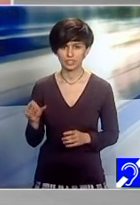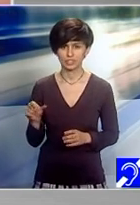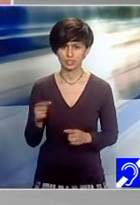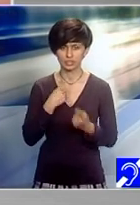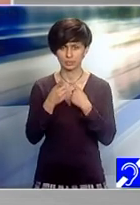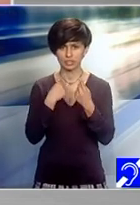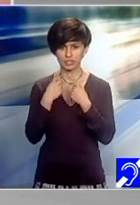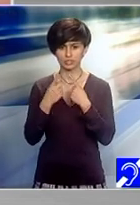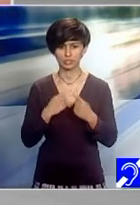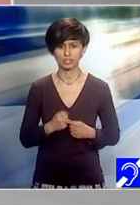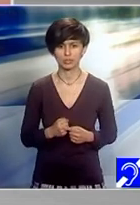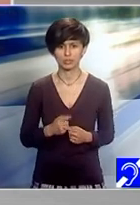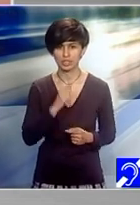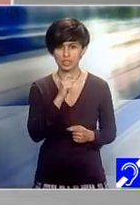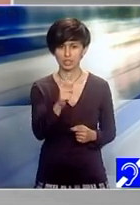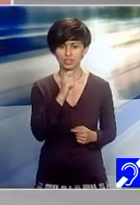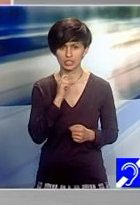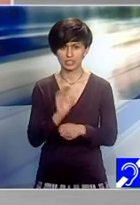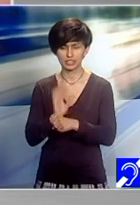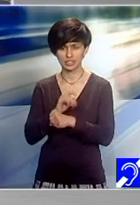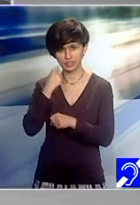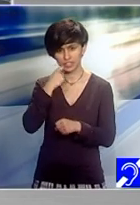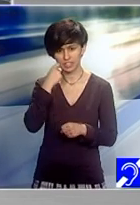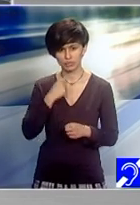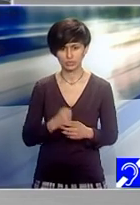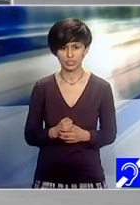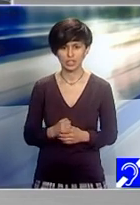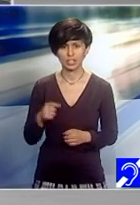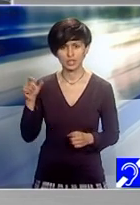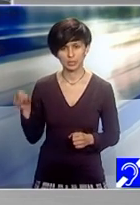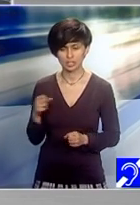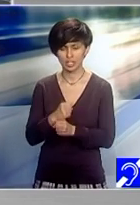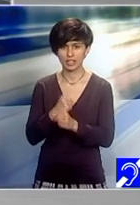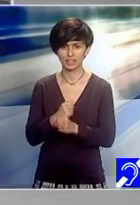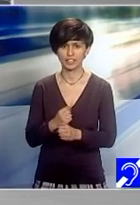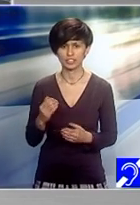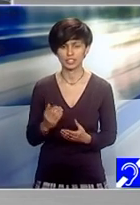jurnalist la TVR Cluj, realizatorul emisiunii Poveștile lui Pilu. Bună, Pilu!